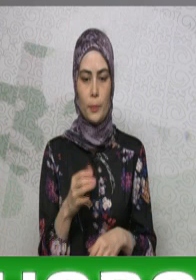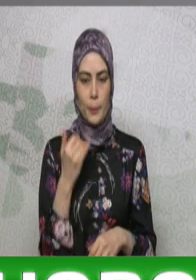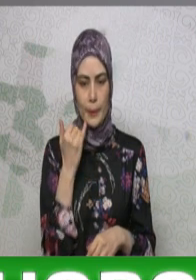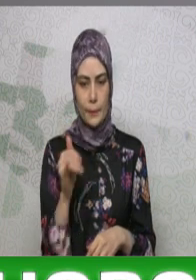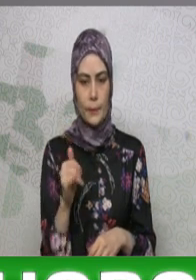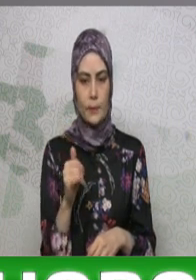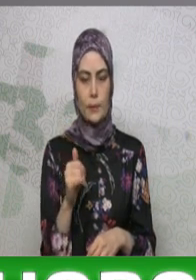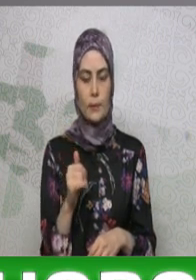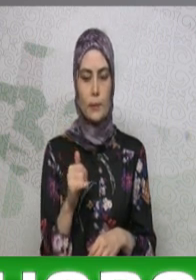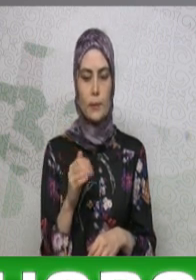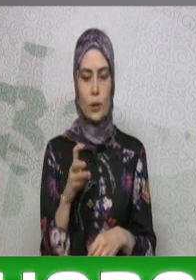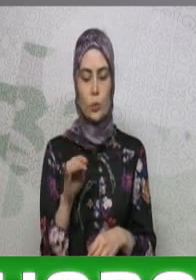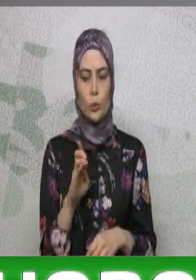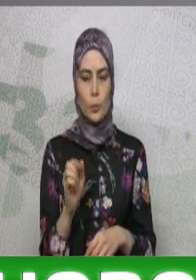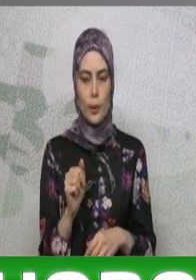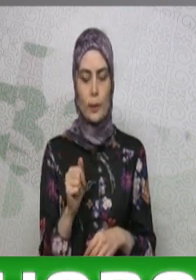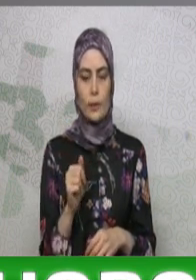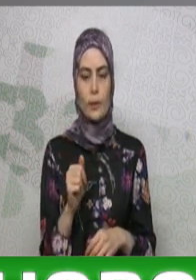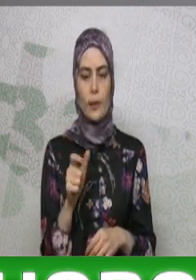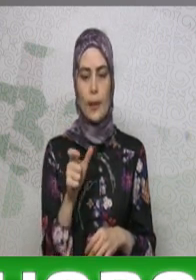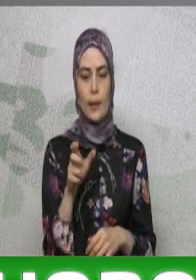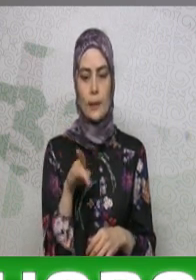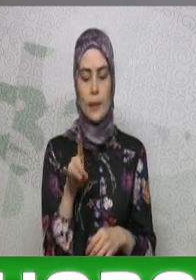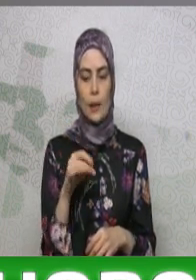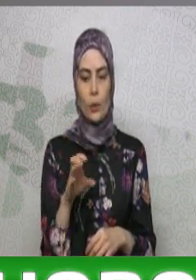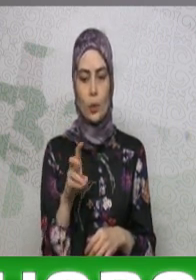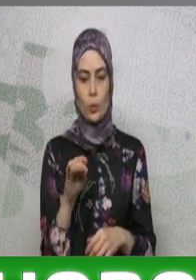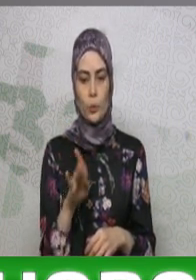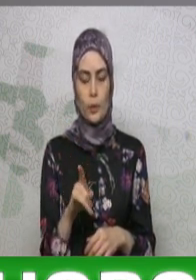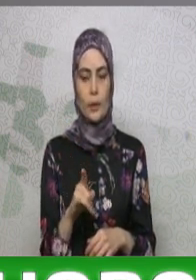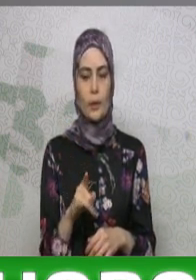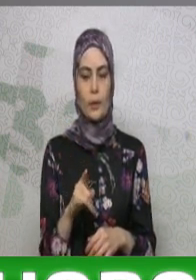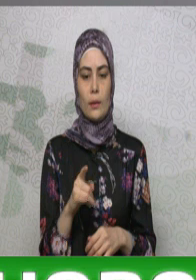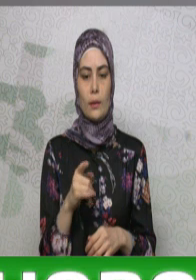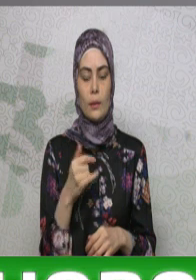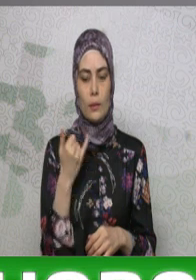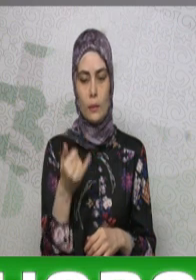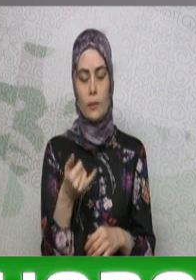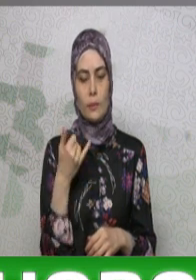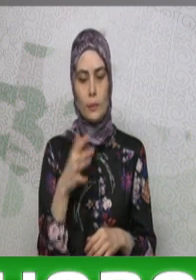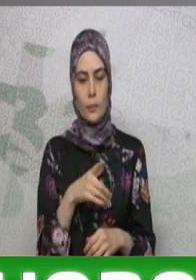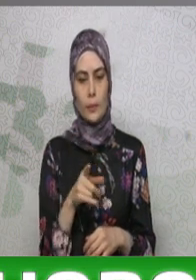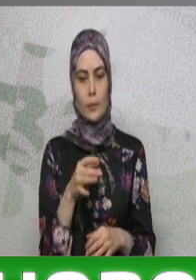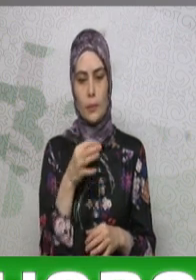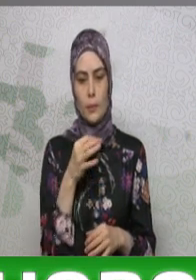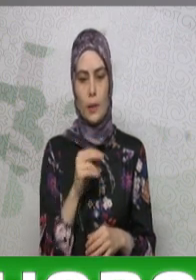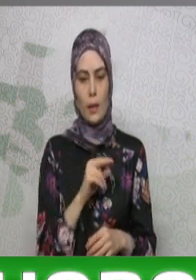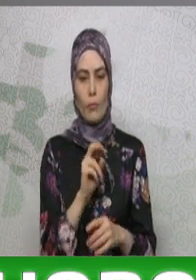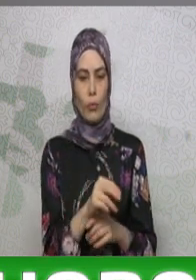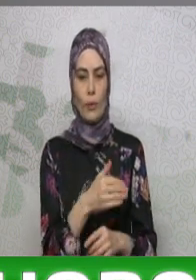в службу, в экстренную службу, в связи с нежеланием поехать на работу.